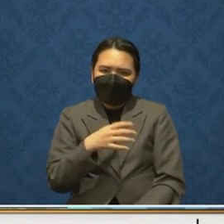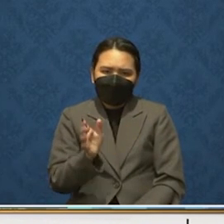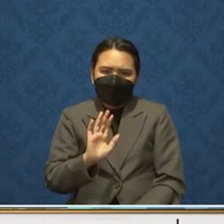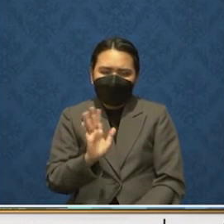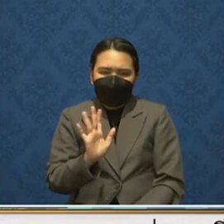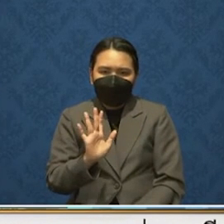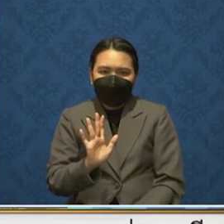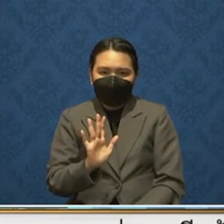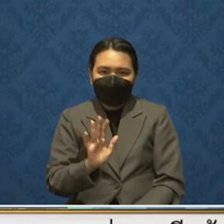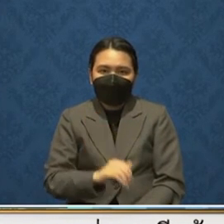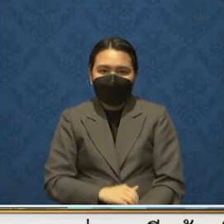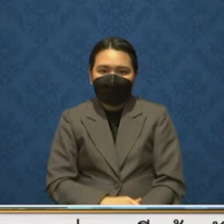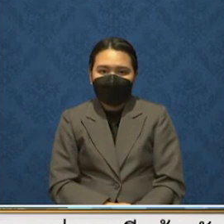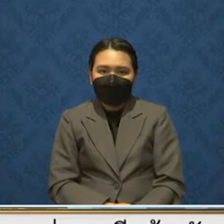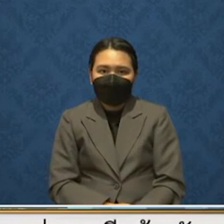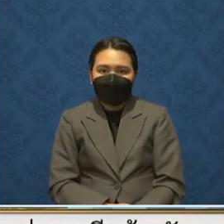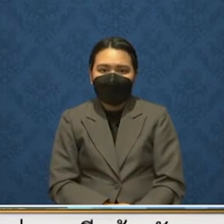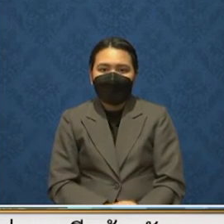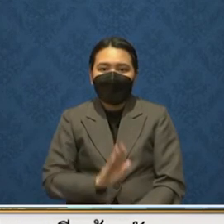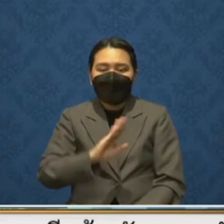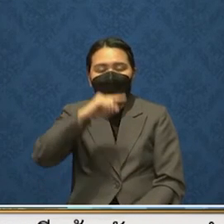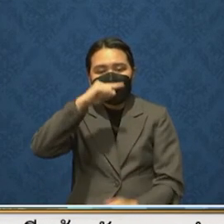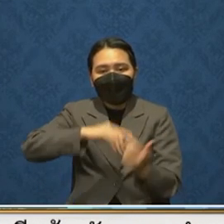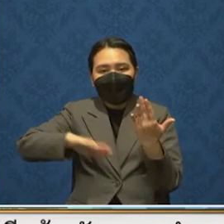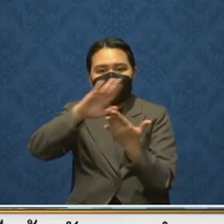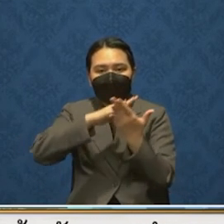เกิดขึ้นในบ้านเมืองไทย